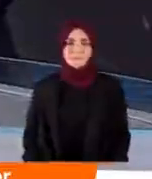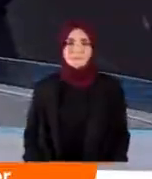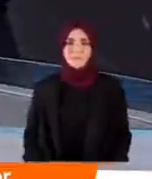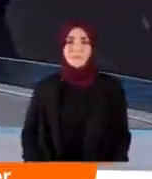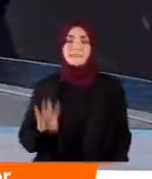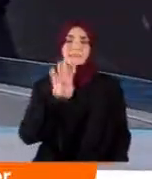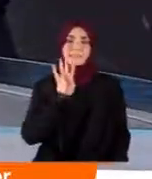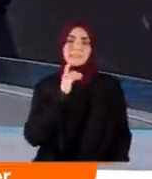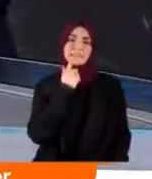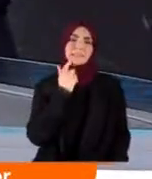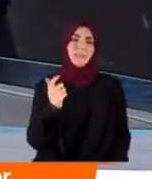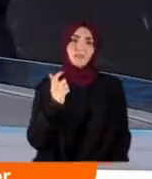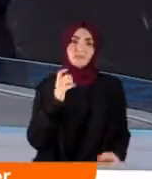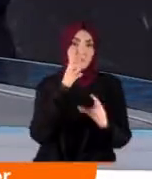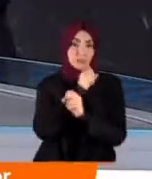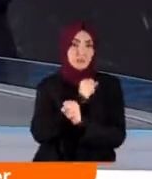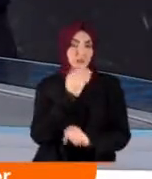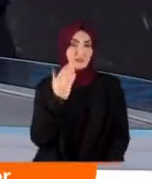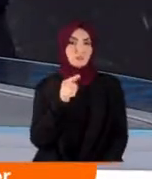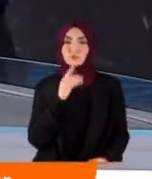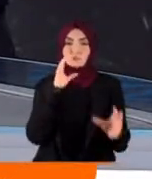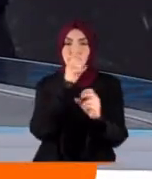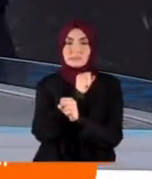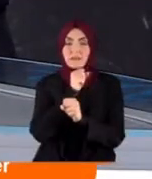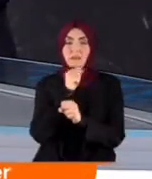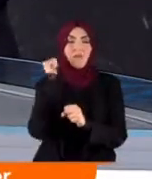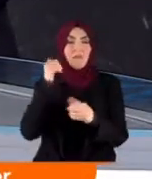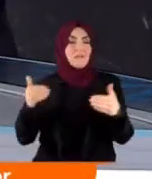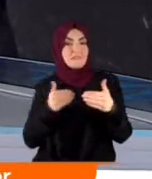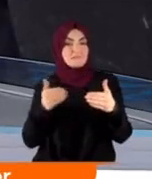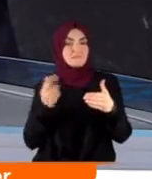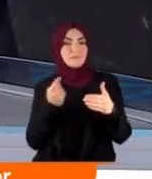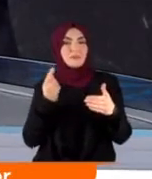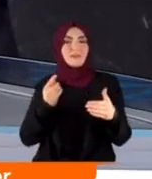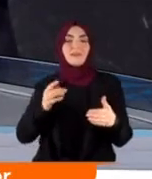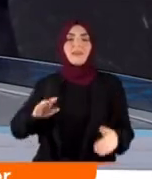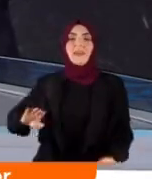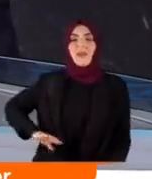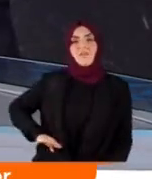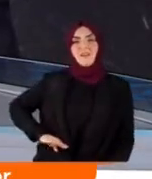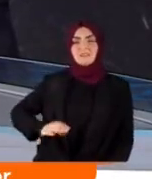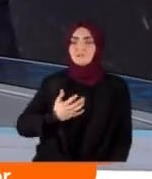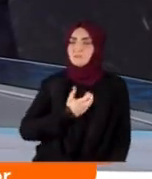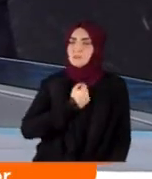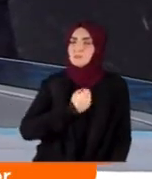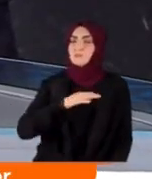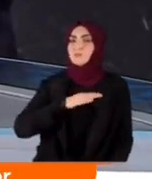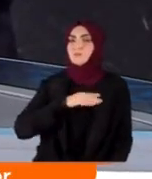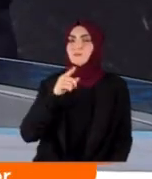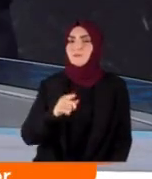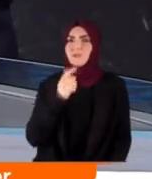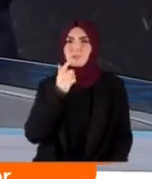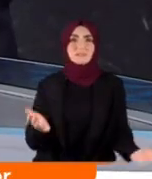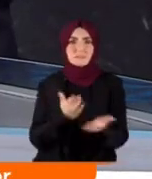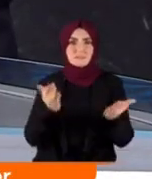40 yıllık sır. Bu sırrın arkasında bir evlat acısı var aslında. Aradan geçen yıllara rağmen hiç hafiflememe nedeni